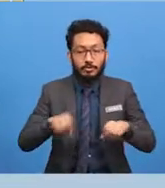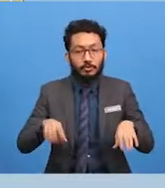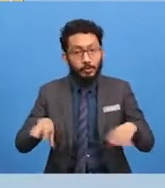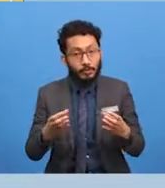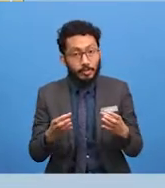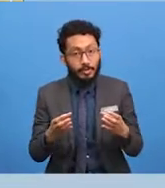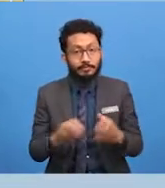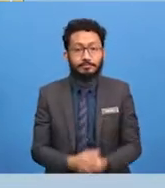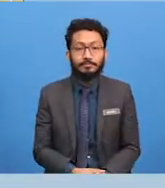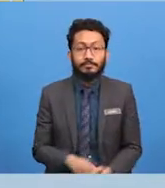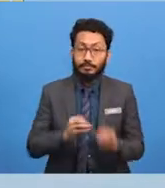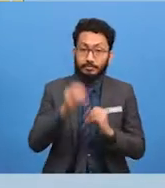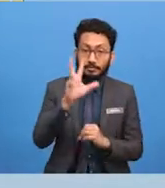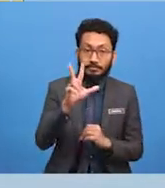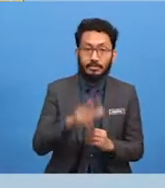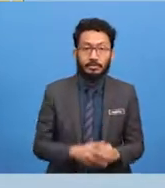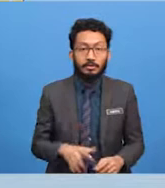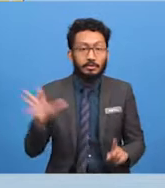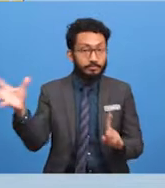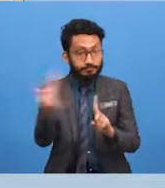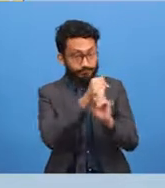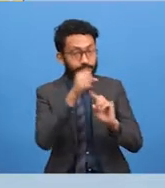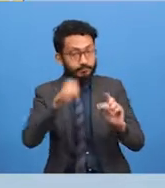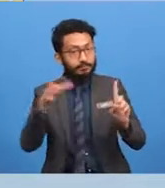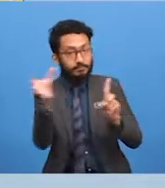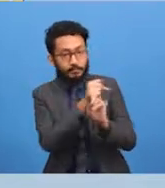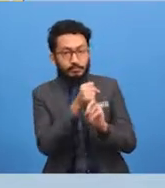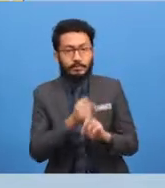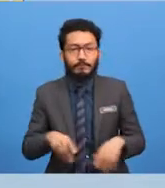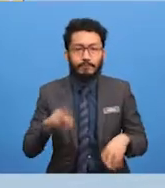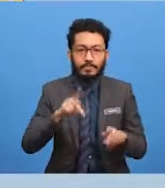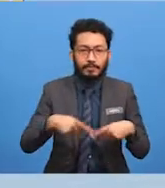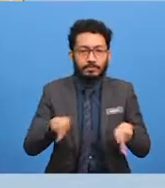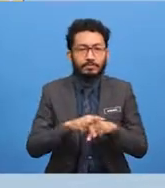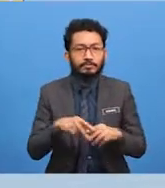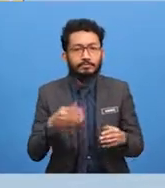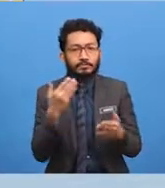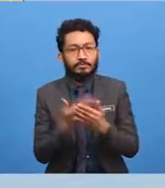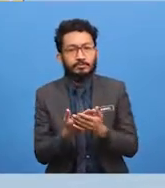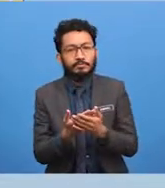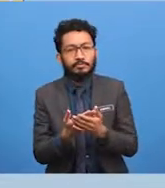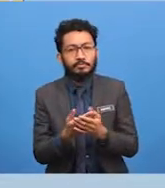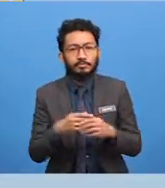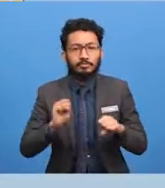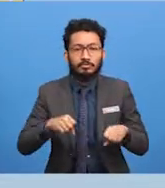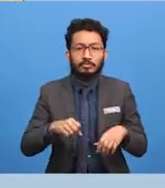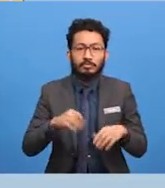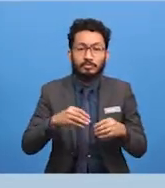Objektif yang dibentuk perlu berdasarkan kemampuan organisasi dengan sumber yang sedia